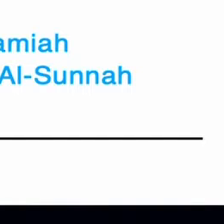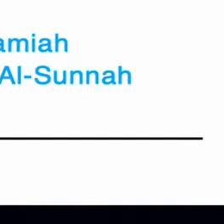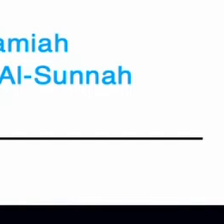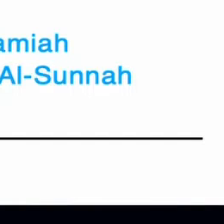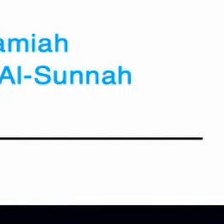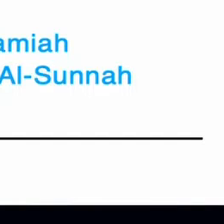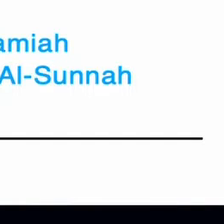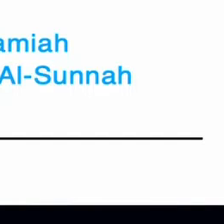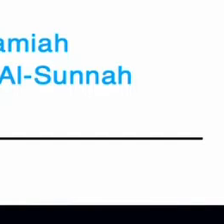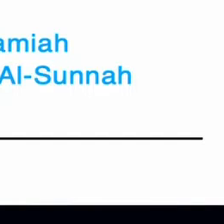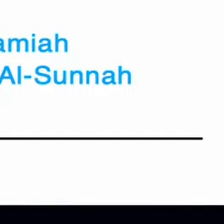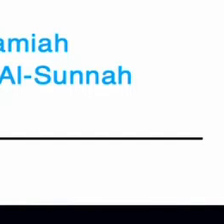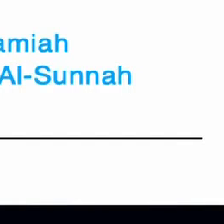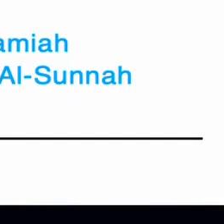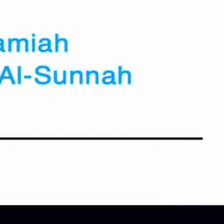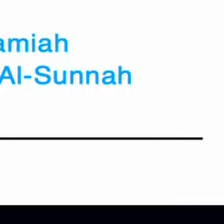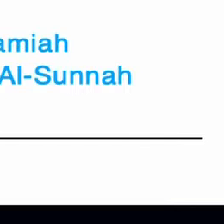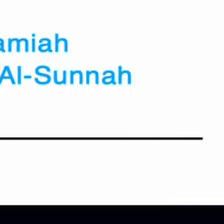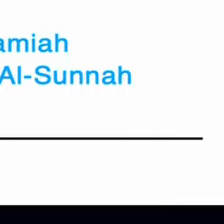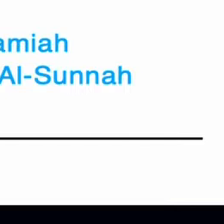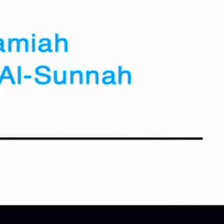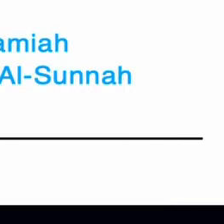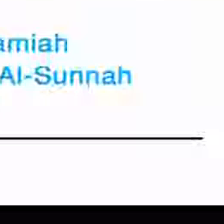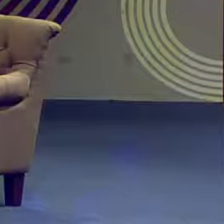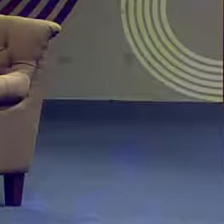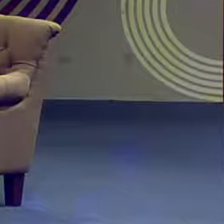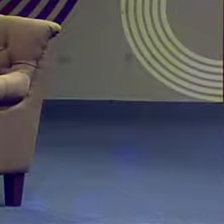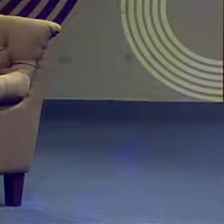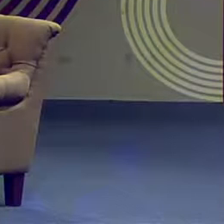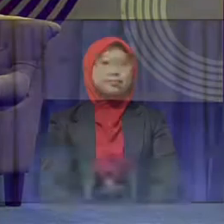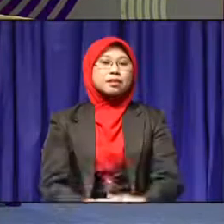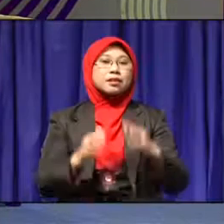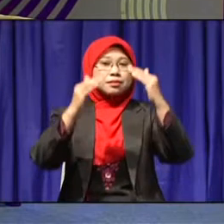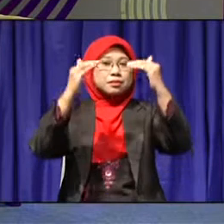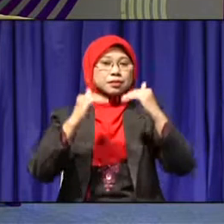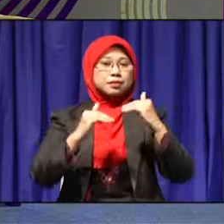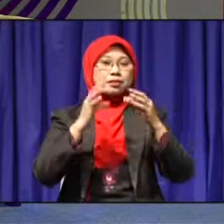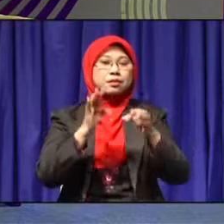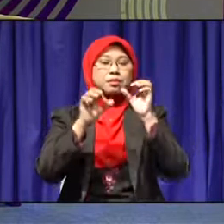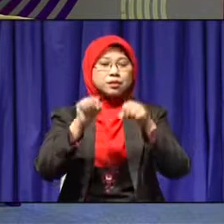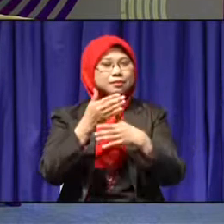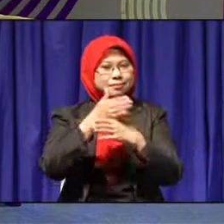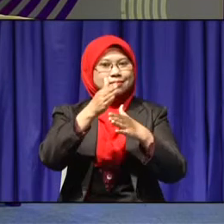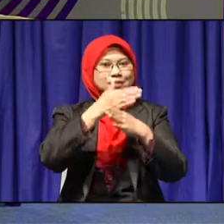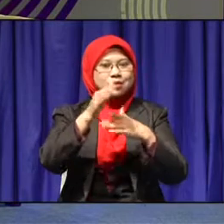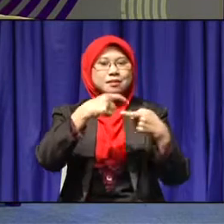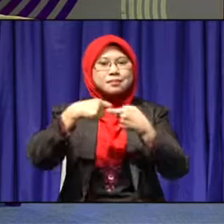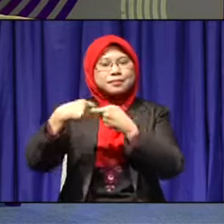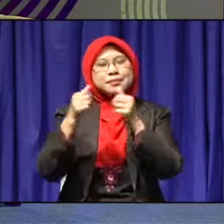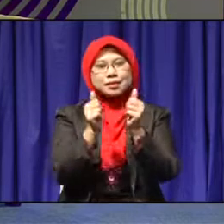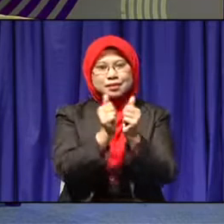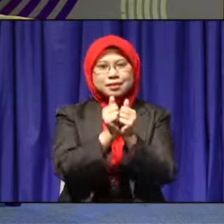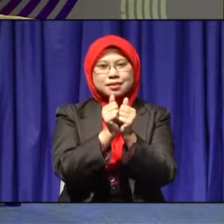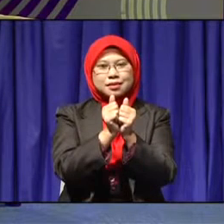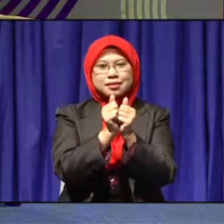pengajaran Islam seterusnya Oke seterusnya kalau kita pilih kondisikan berkenaan dengan